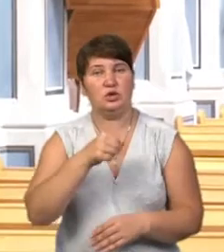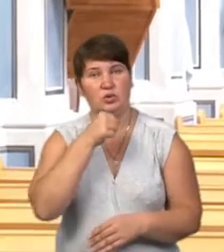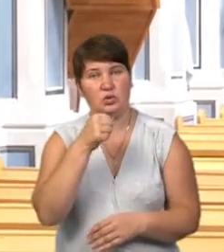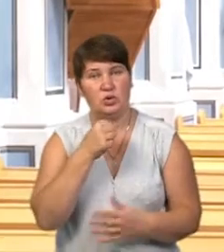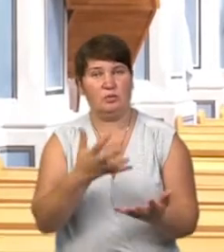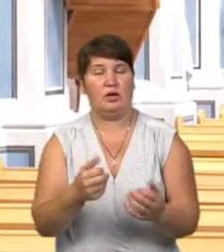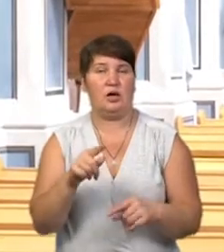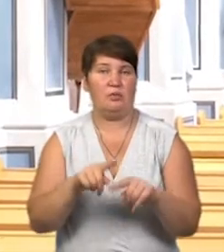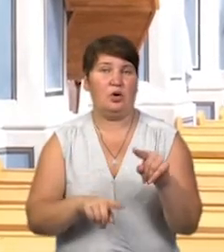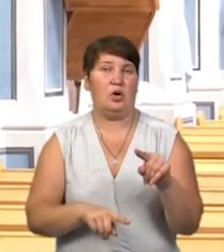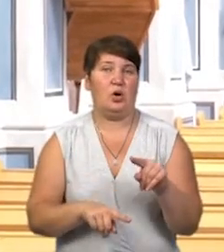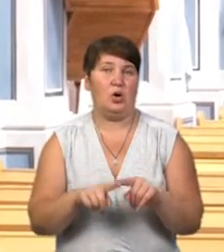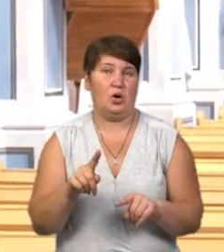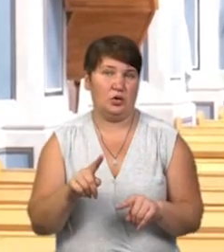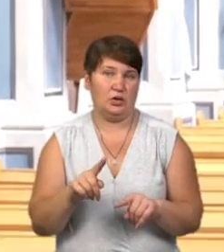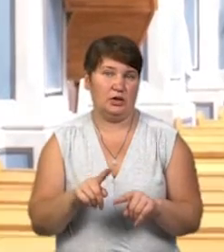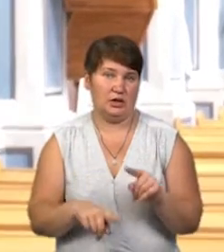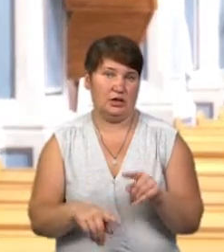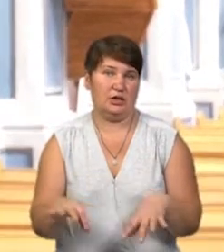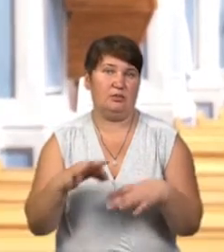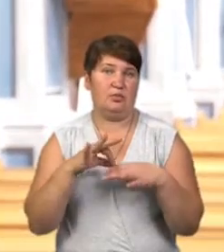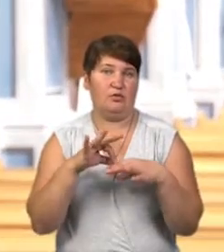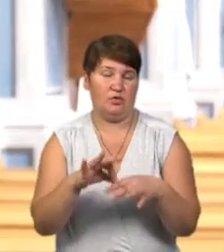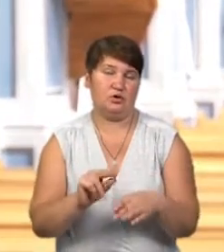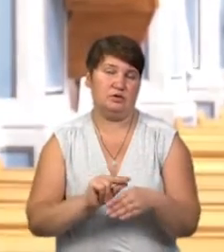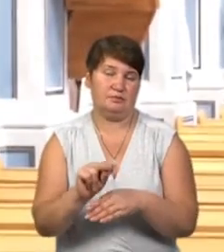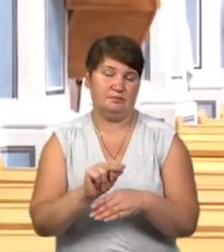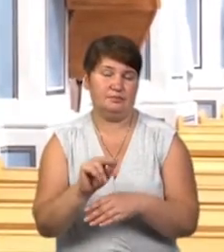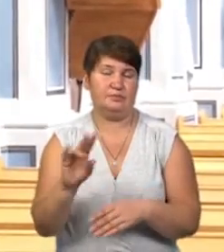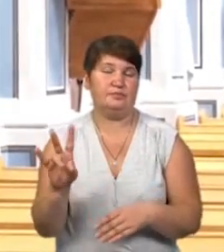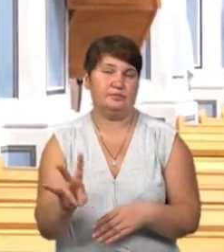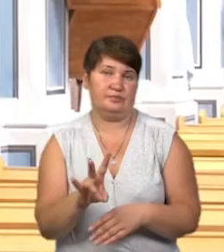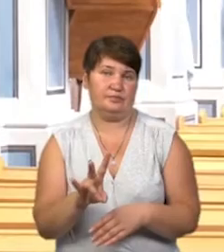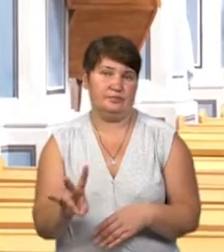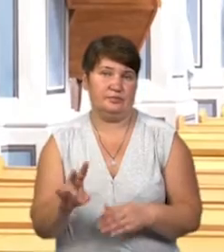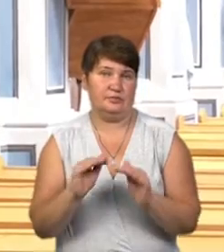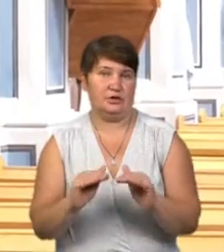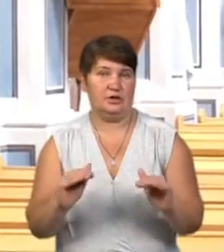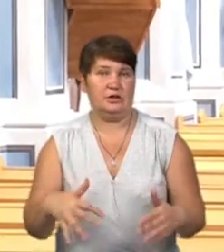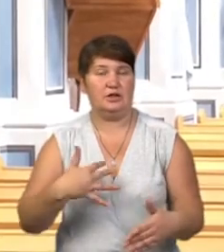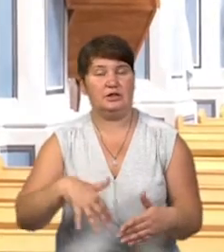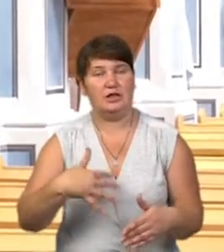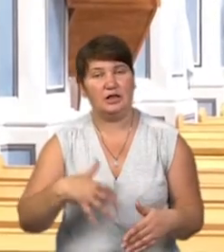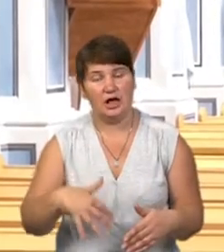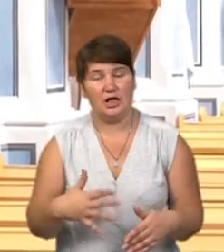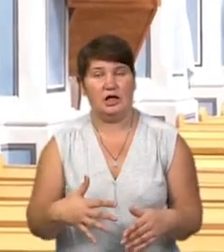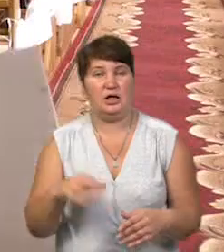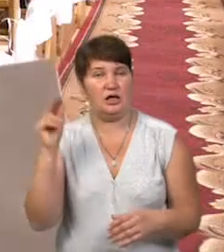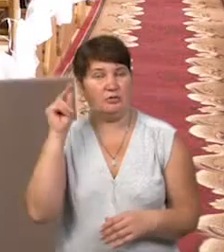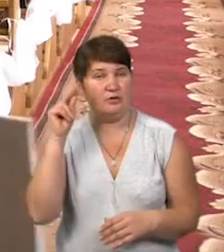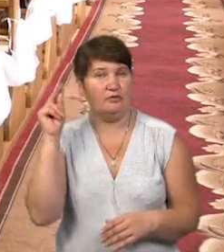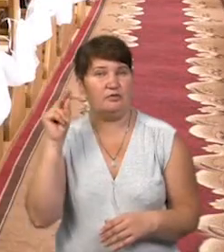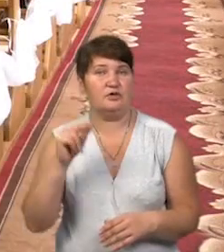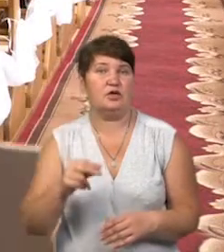родини, катехізація, то все проводиться і нема де. Діти з гітарами ходять і нема де. У